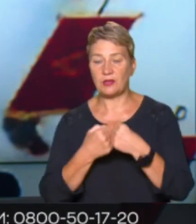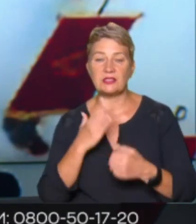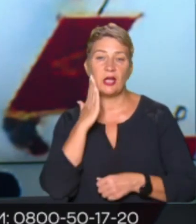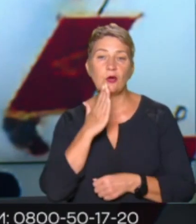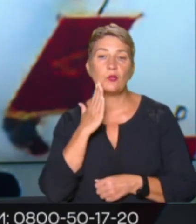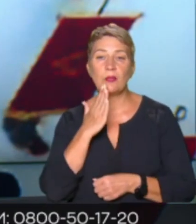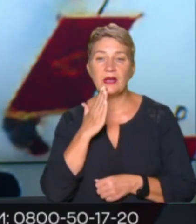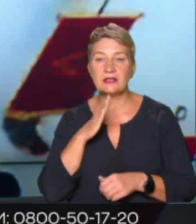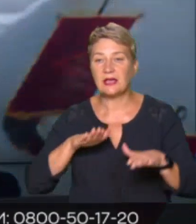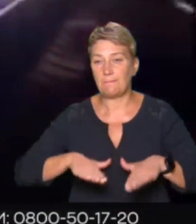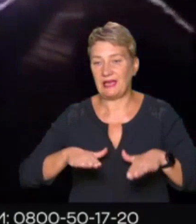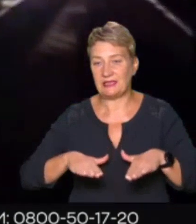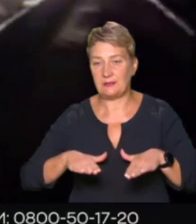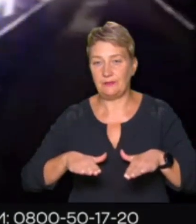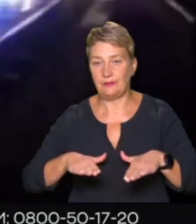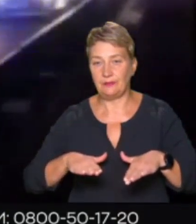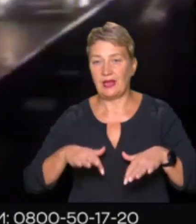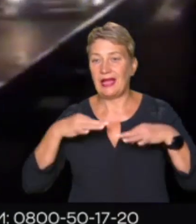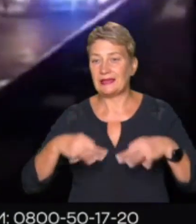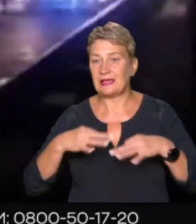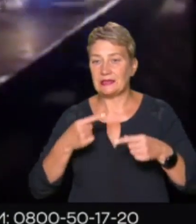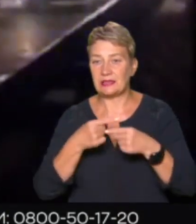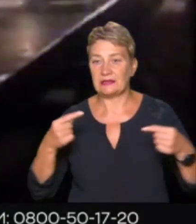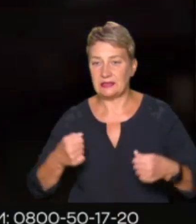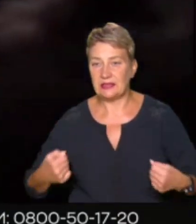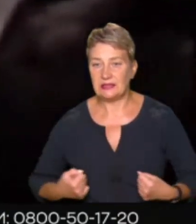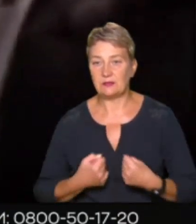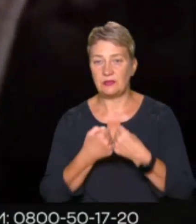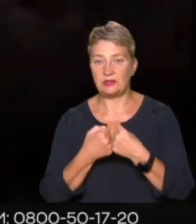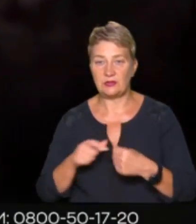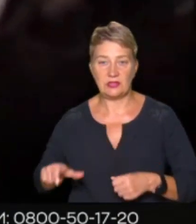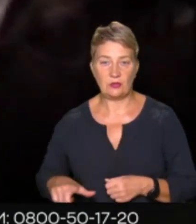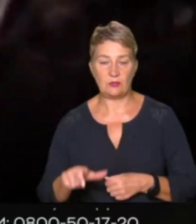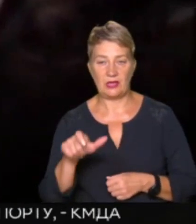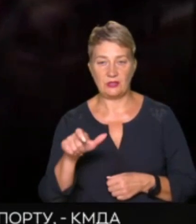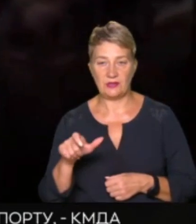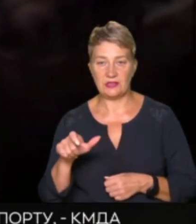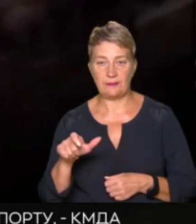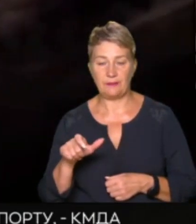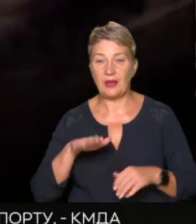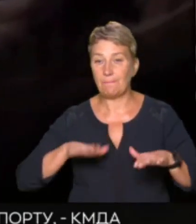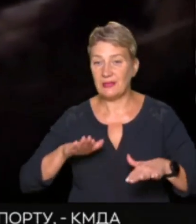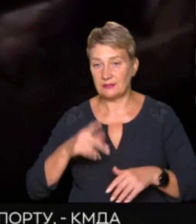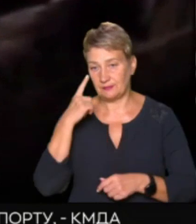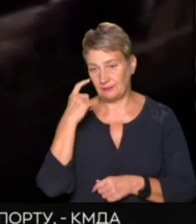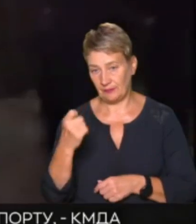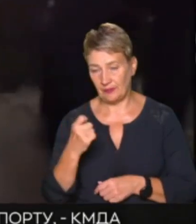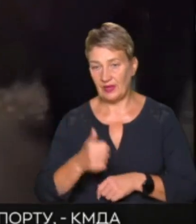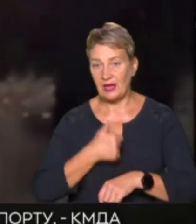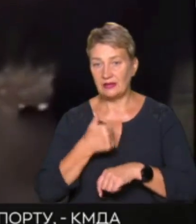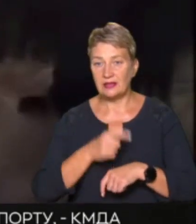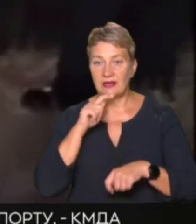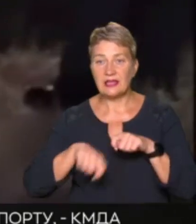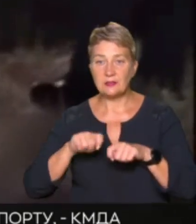місті Неводарі. Транспортний засіб зачепив обмежувач висоти. Місцеві ЗМІ з посиланням на румунську генеральну інспекцію з